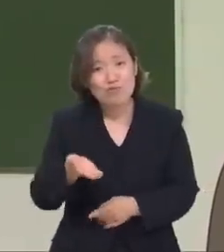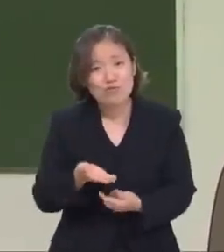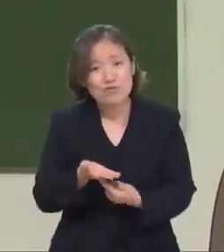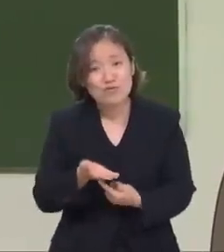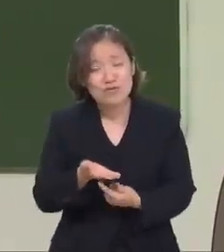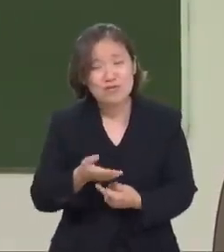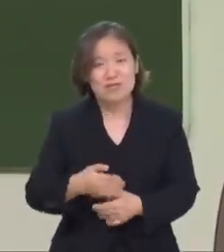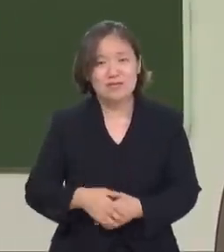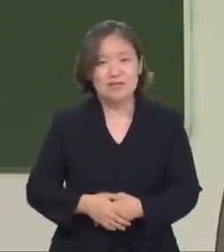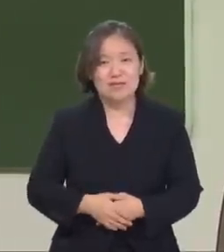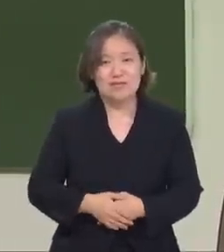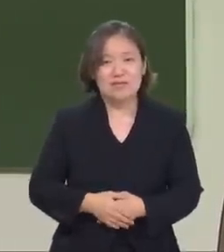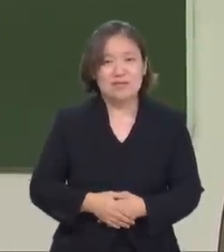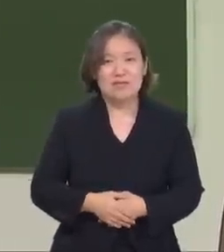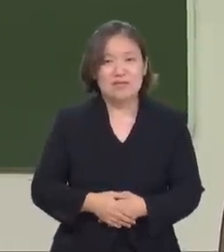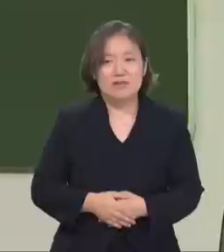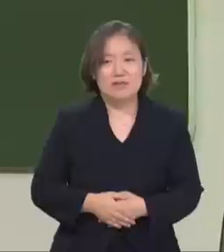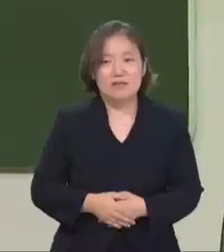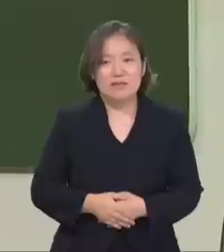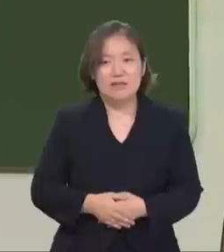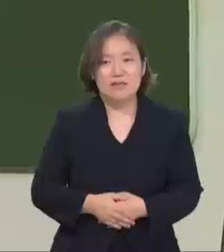만약 우리 불자들이